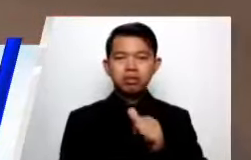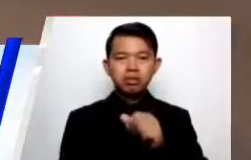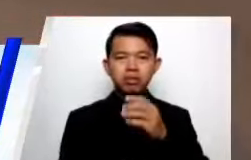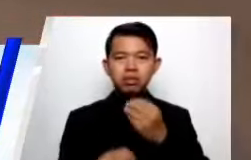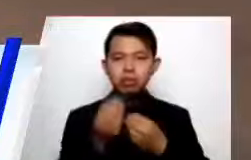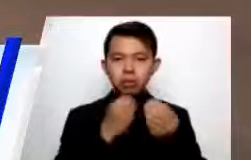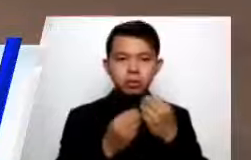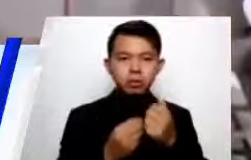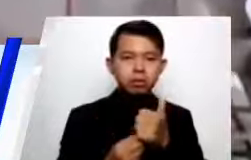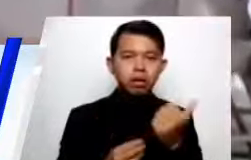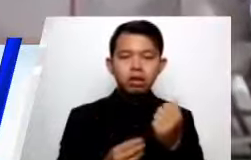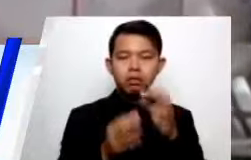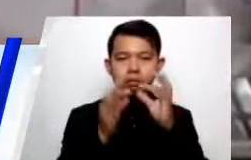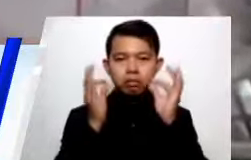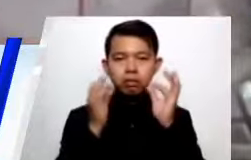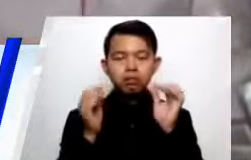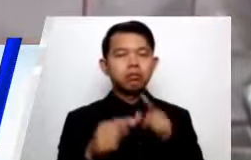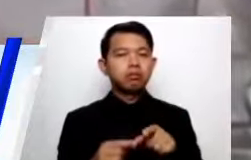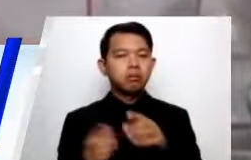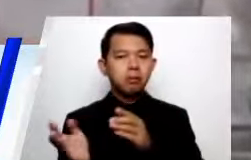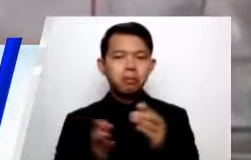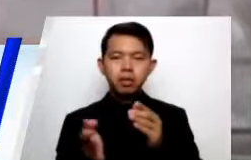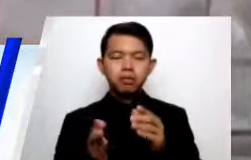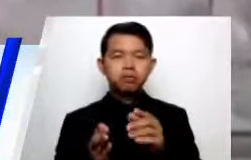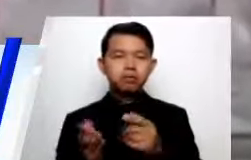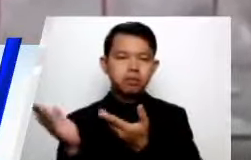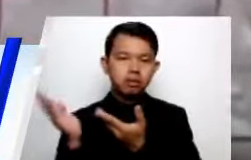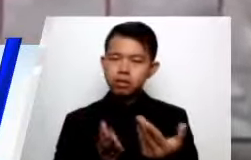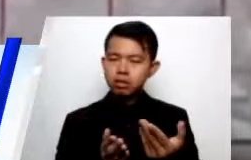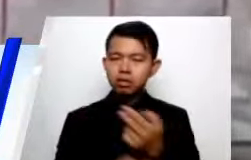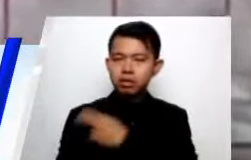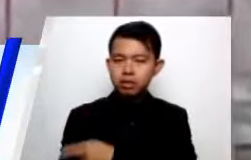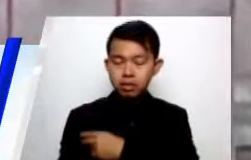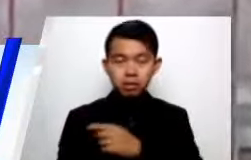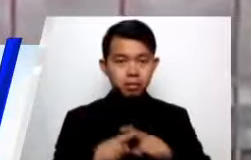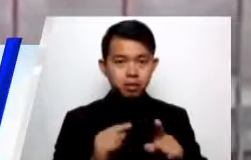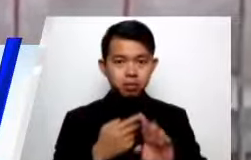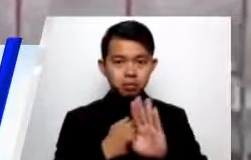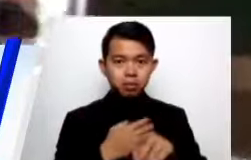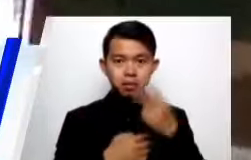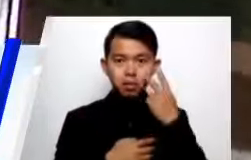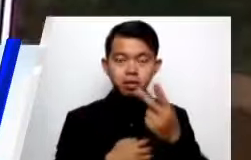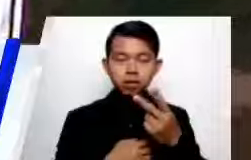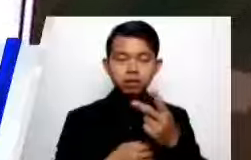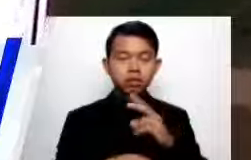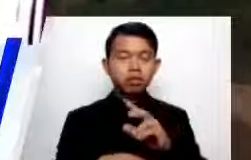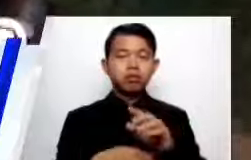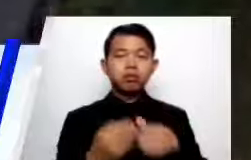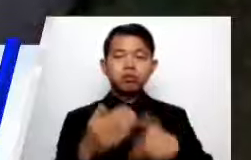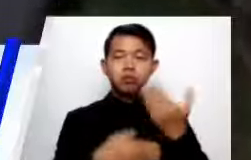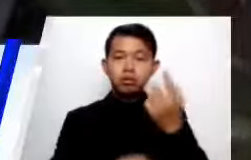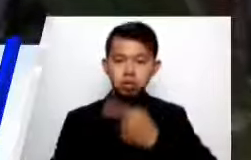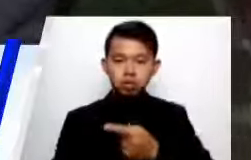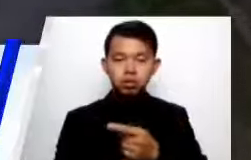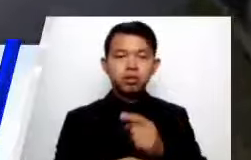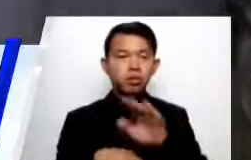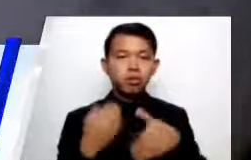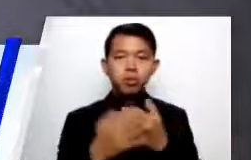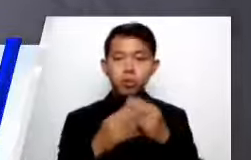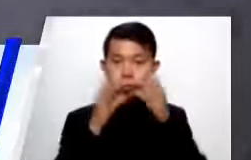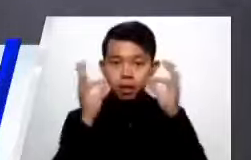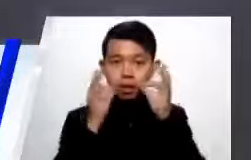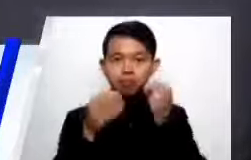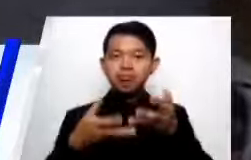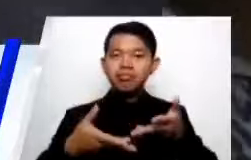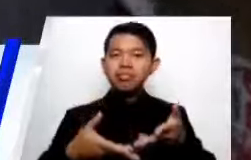dalhin sa Shelter pero pinaka walan daw ang 20w pusa kinabukasan giit ng Barangay dalawang